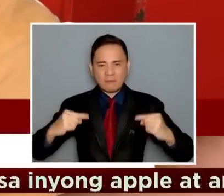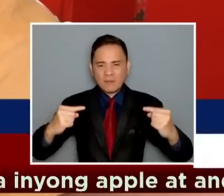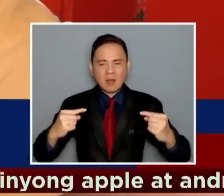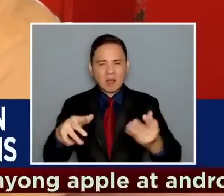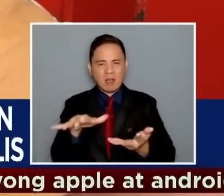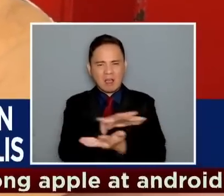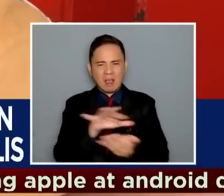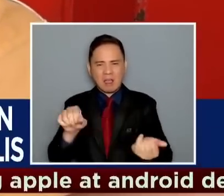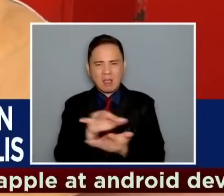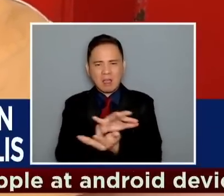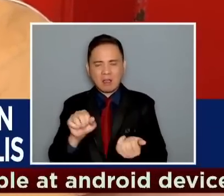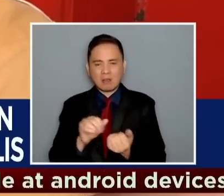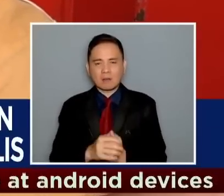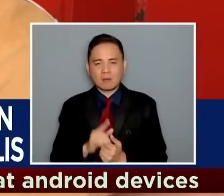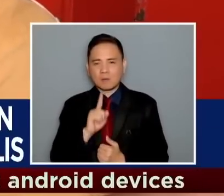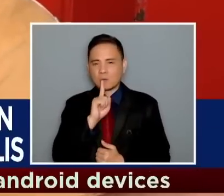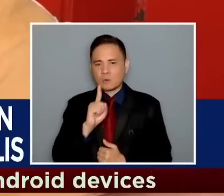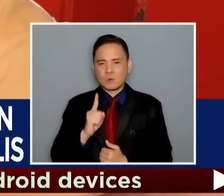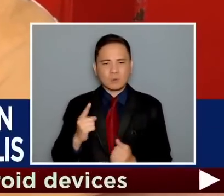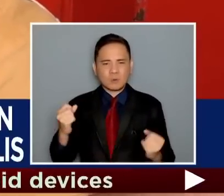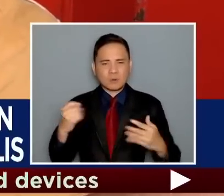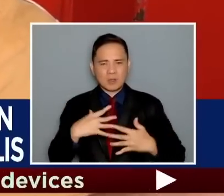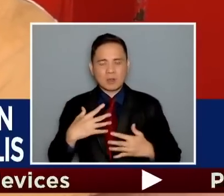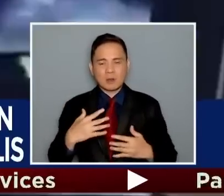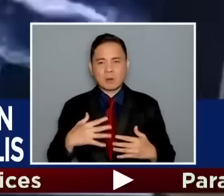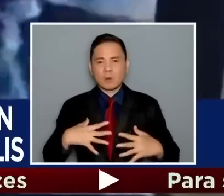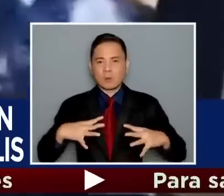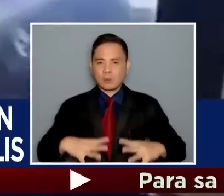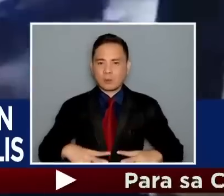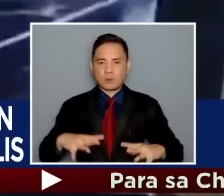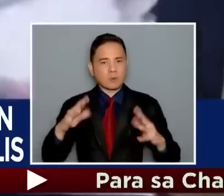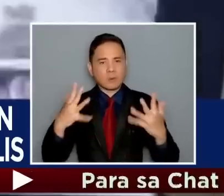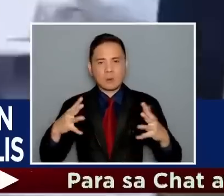walang tao. Nangyayari, masasakyan lang.